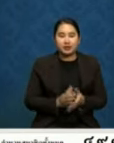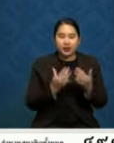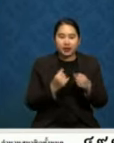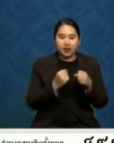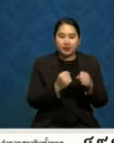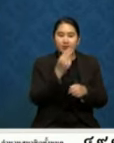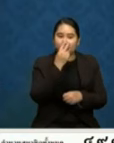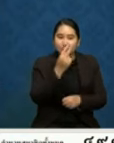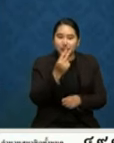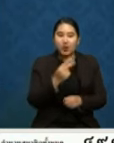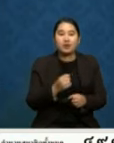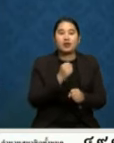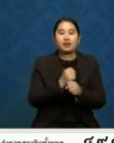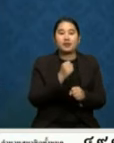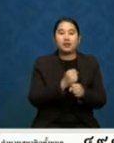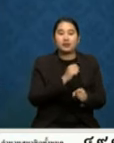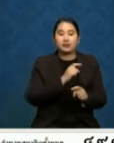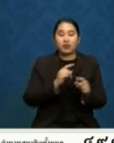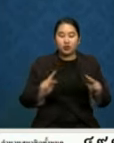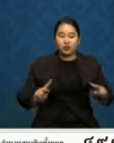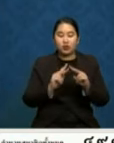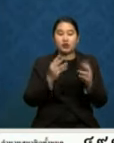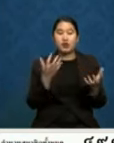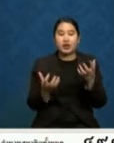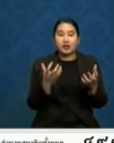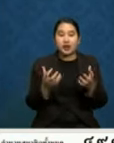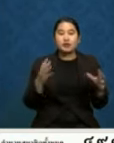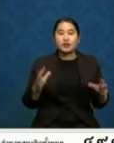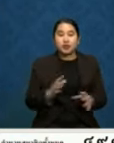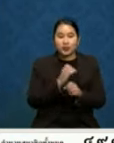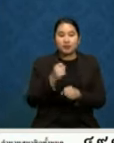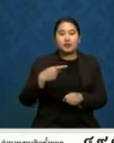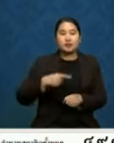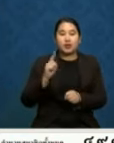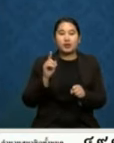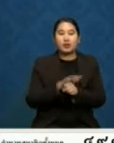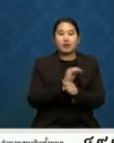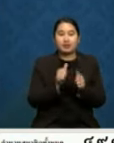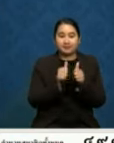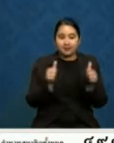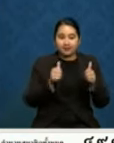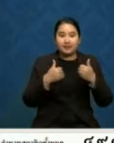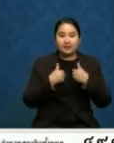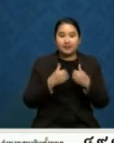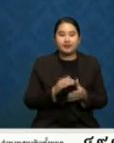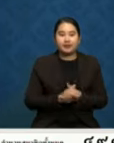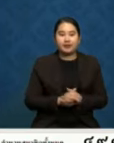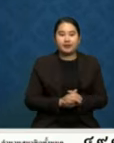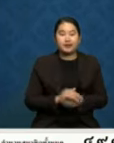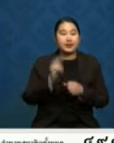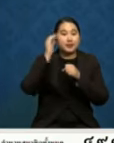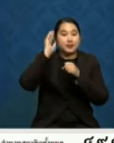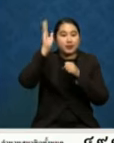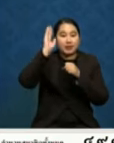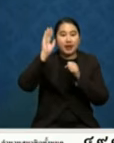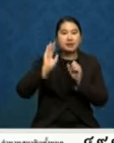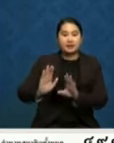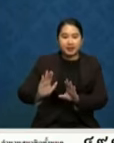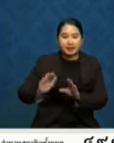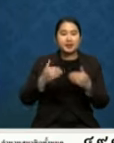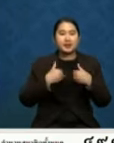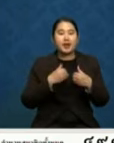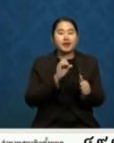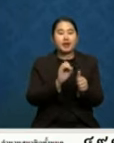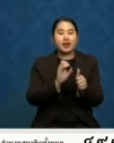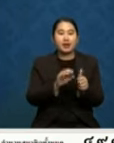าอยากจะให้การทำงานของกระทรวงยุติธรรมเนี่ยได้กระชับและได้เกิดประโยชน์สูงขึ้นนะครับก็สงวนความเห็นแล้วก็อภิปรายเพื่อ